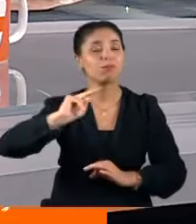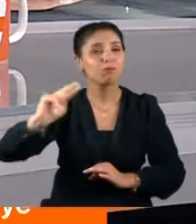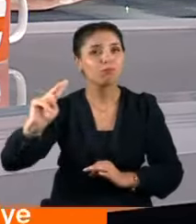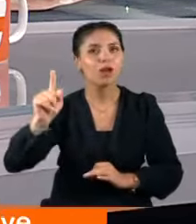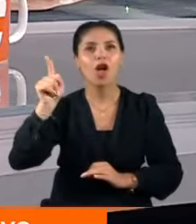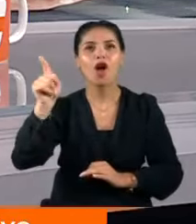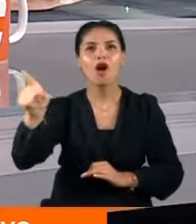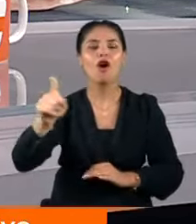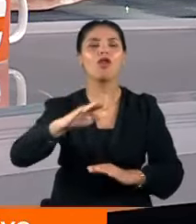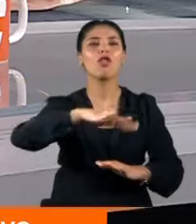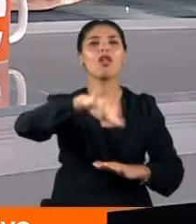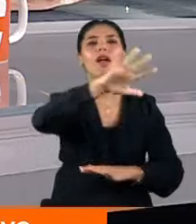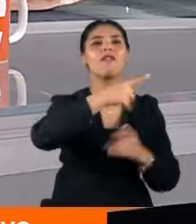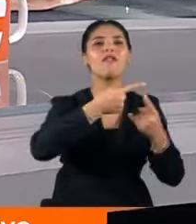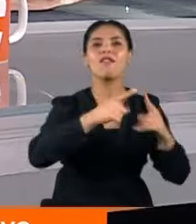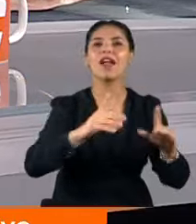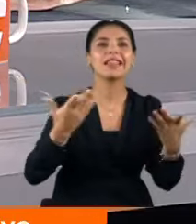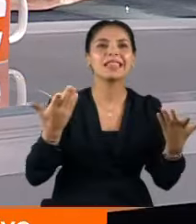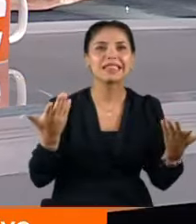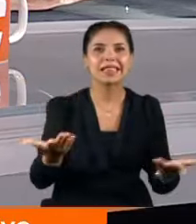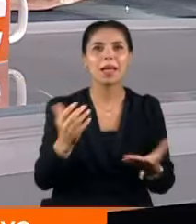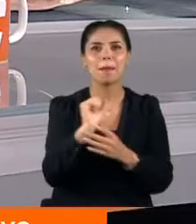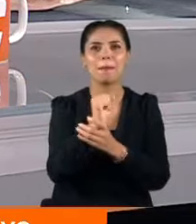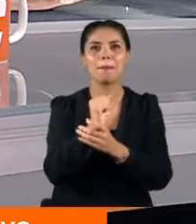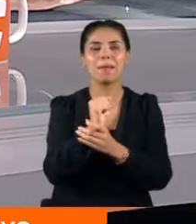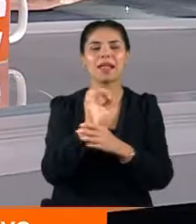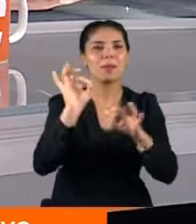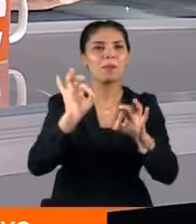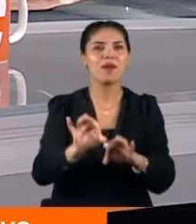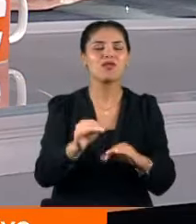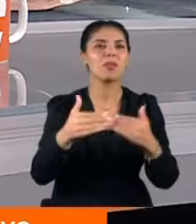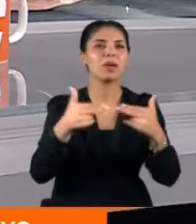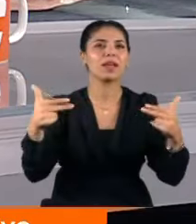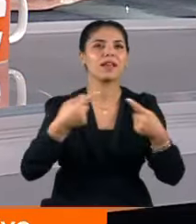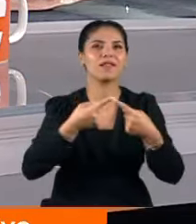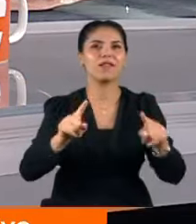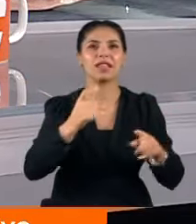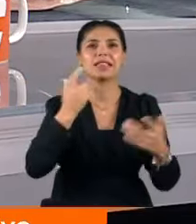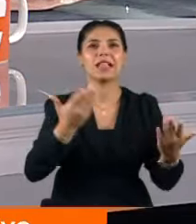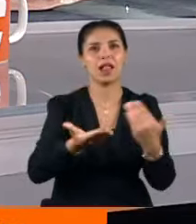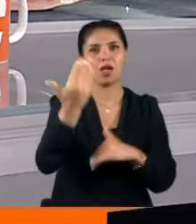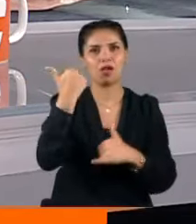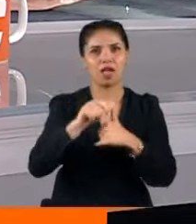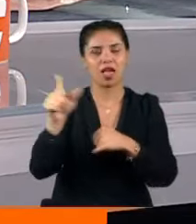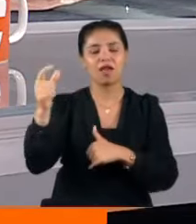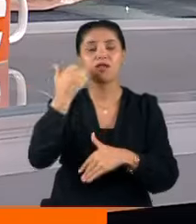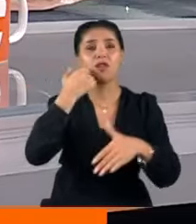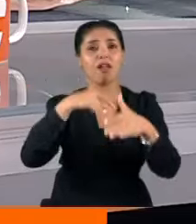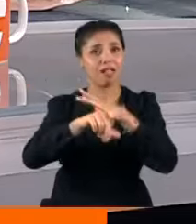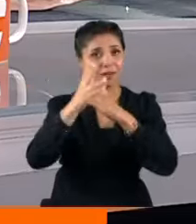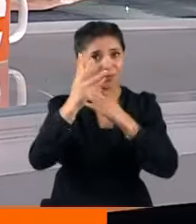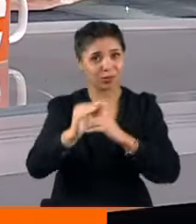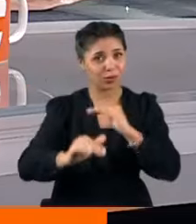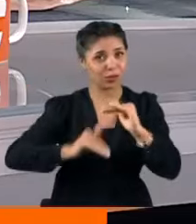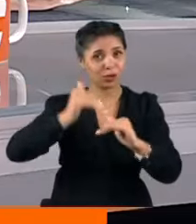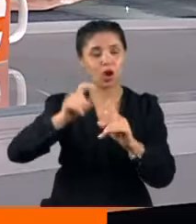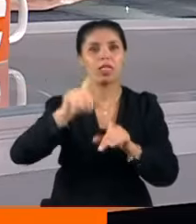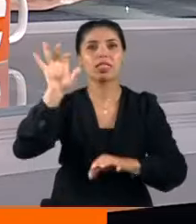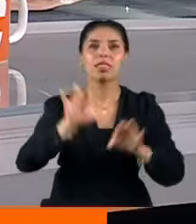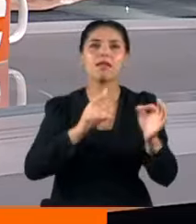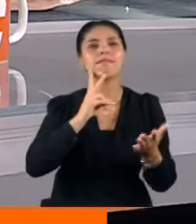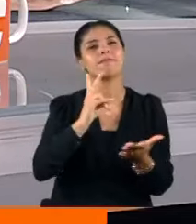Onu diğer meslektaşlarından ayıran özelliği ise mesleğe giriş hikayesi. Sakar yıllar önce eşinin ihanetine uğradı, sonrasında da